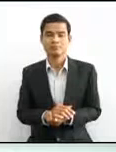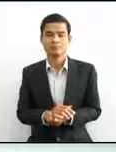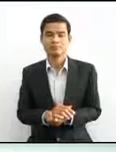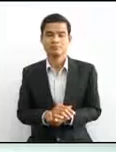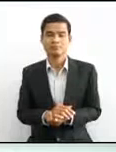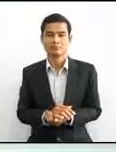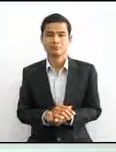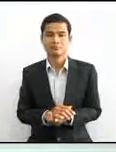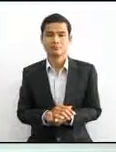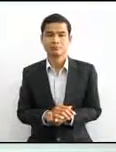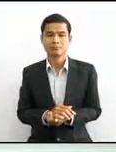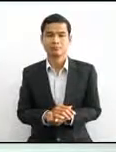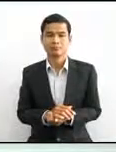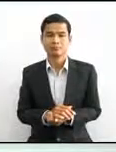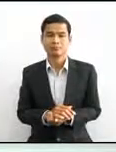cha